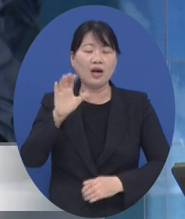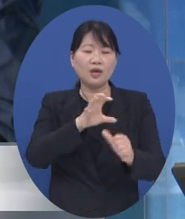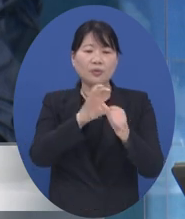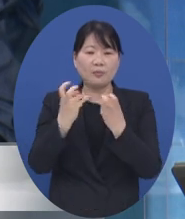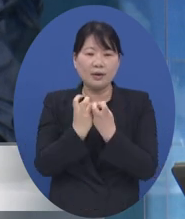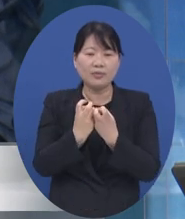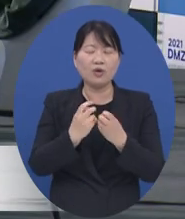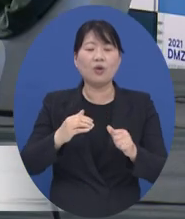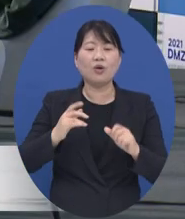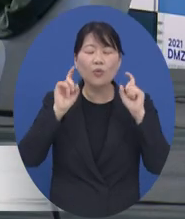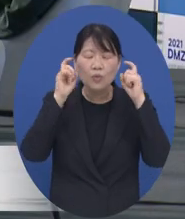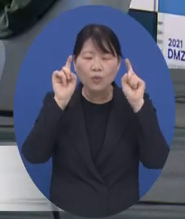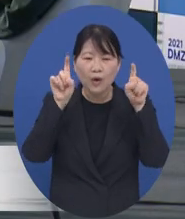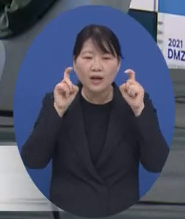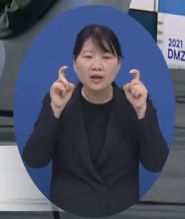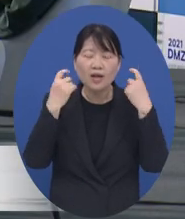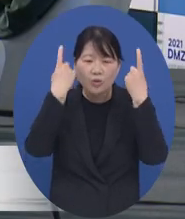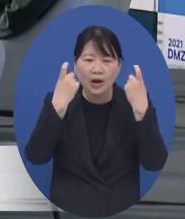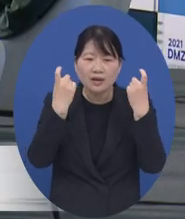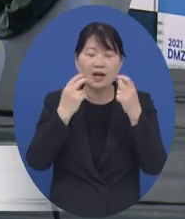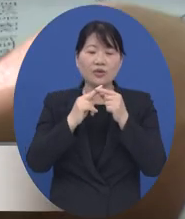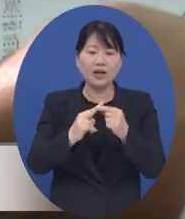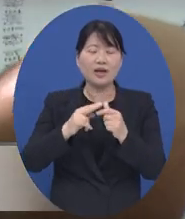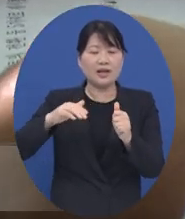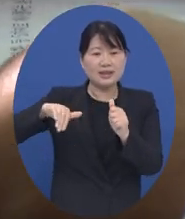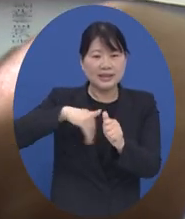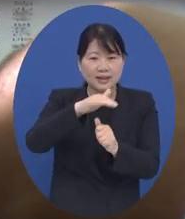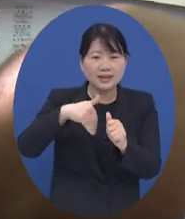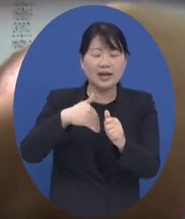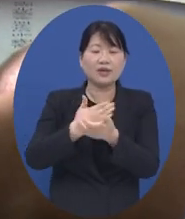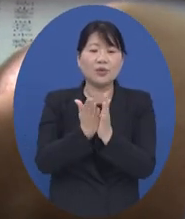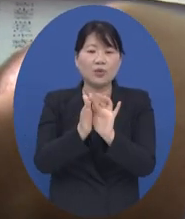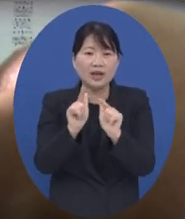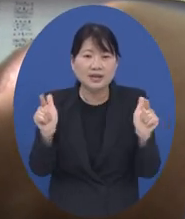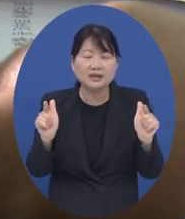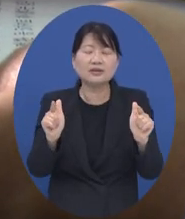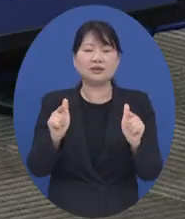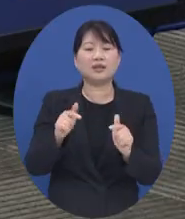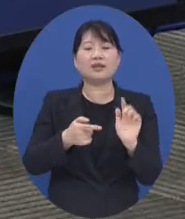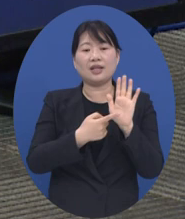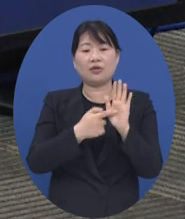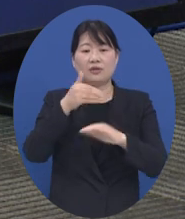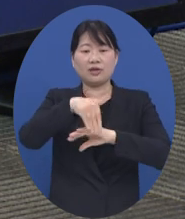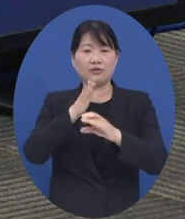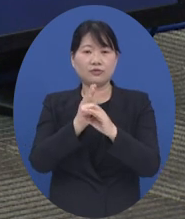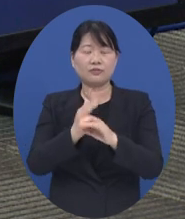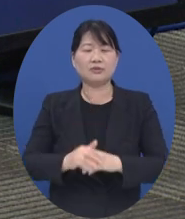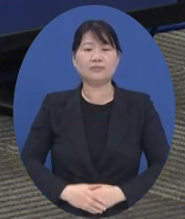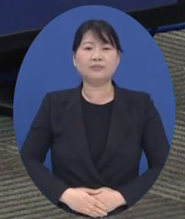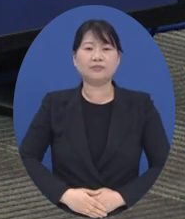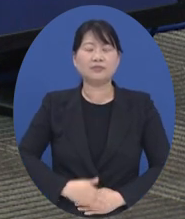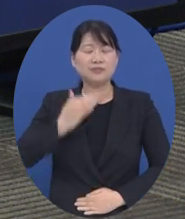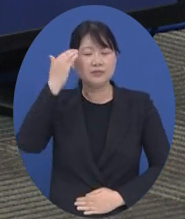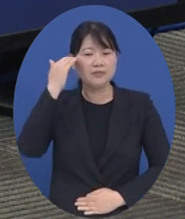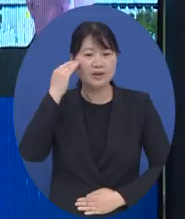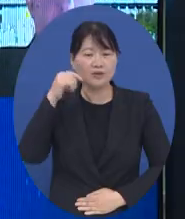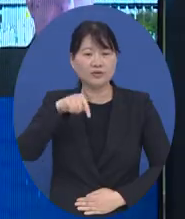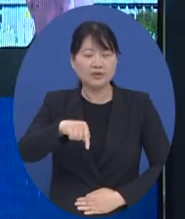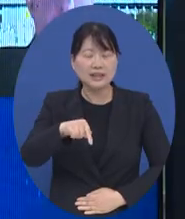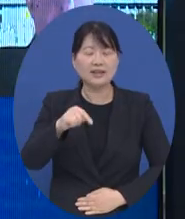관광과 생태지정학, 지역개발 등 다양한 차원에서 다룰 예정입니다. 또한 한반도 비핵화와